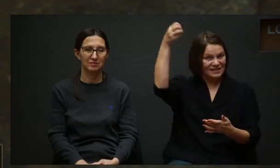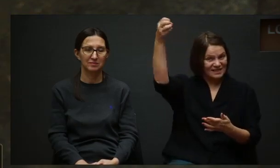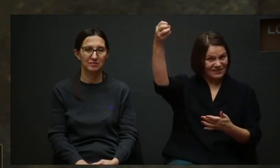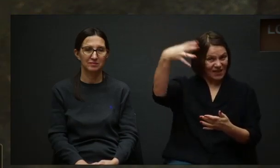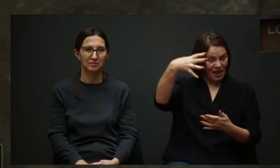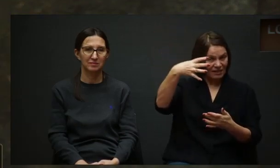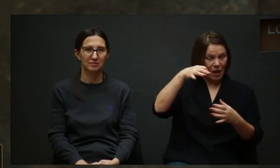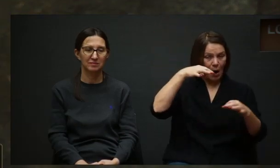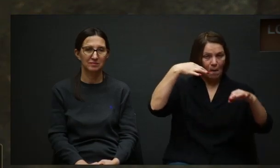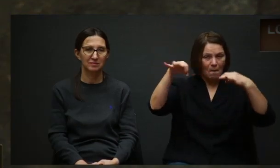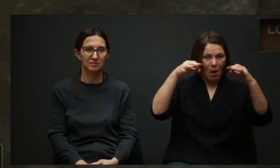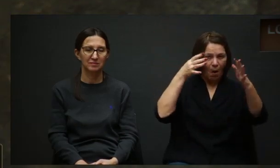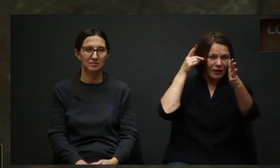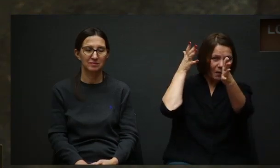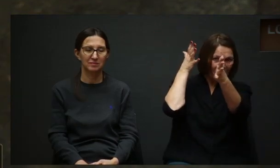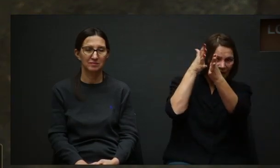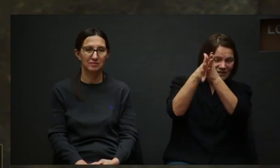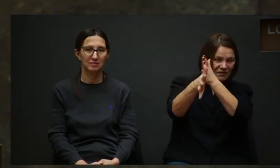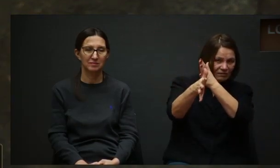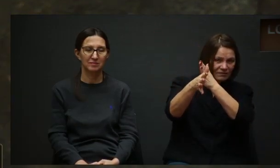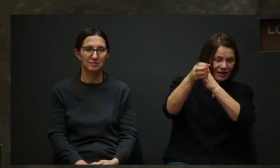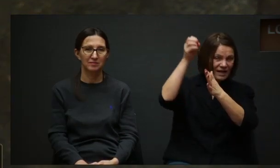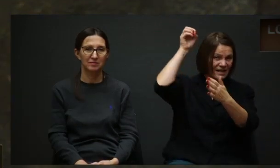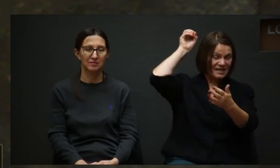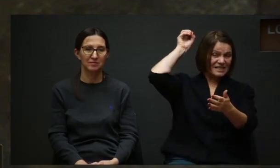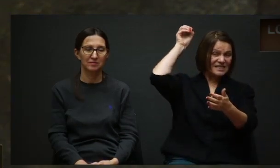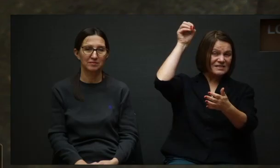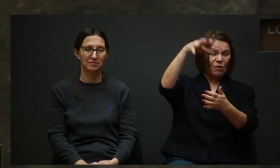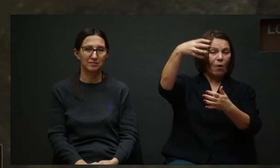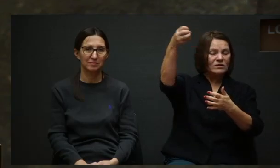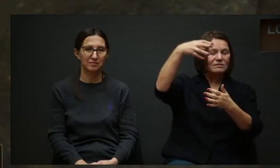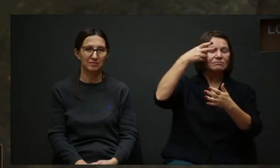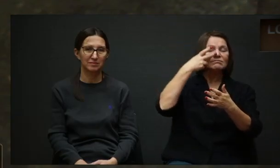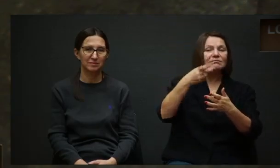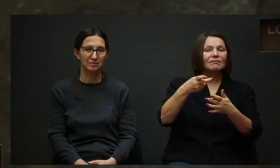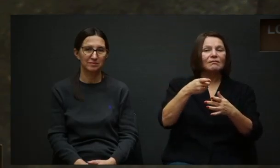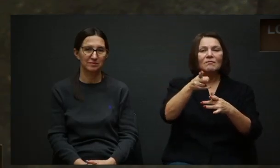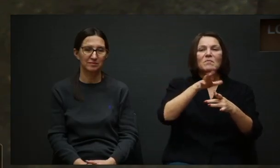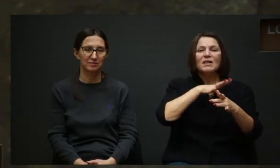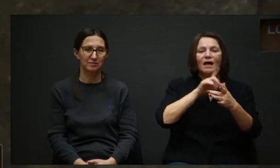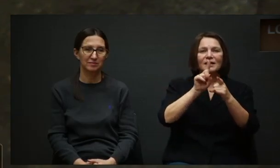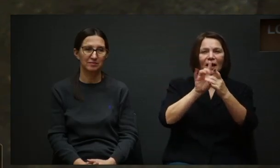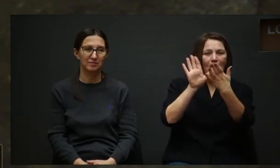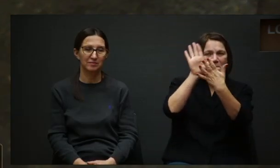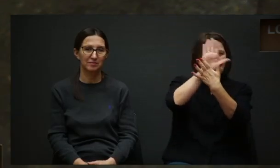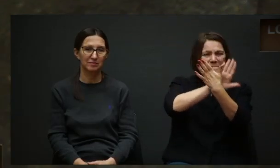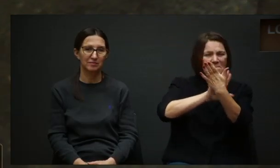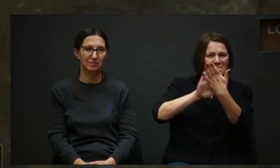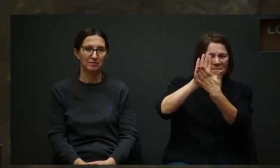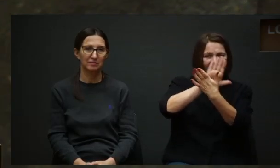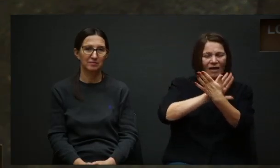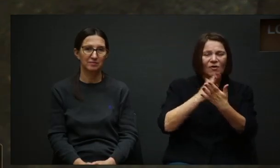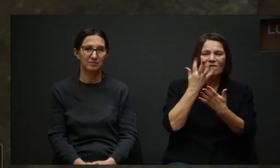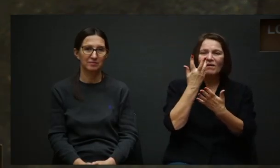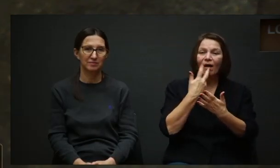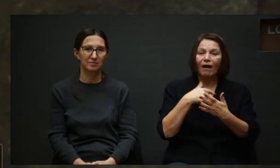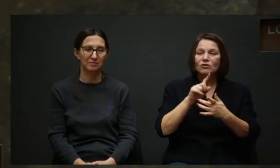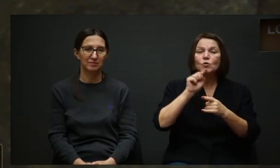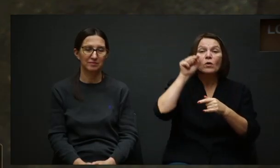пленка просвечивалась, луч света падал на нее. Она была матовой, и там что-то было за